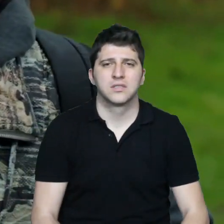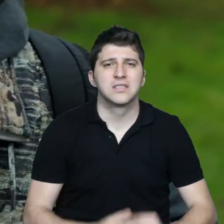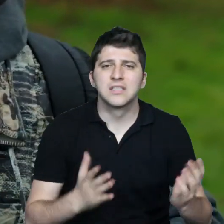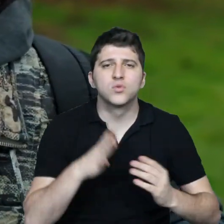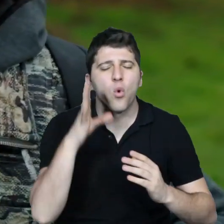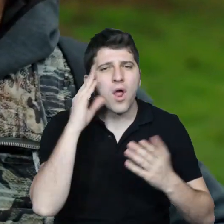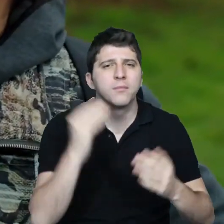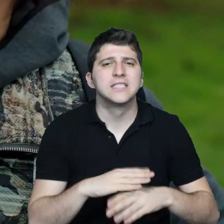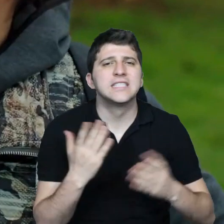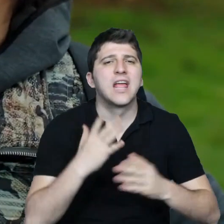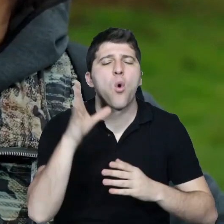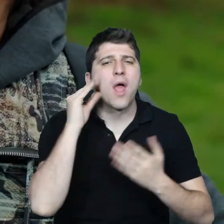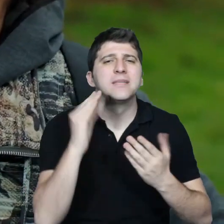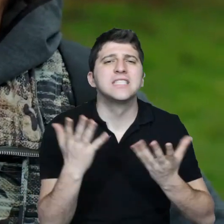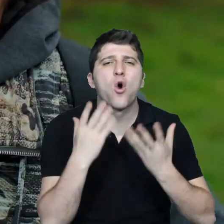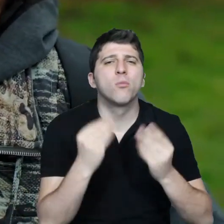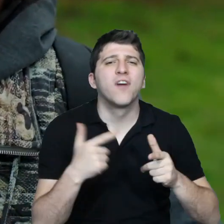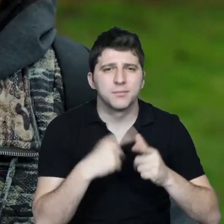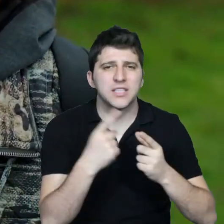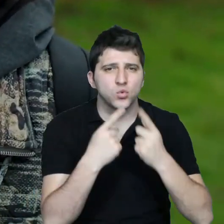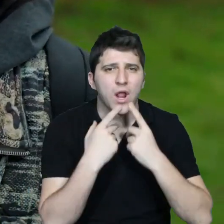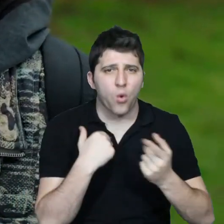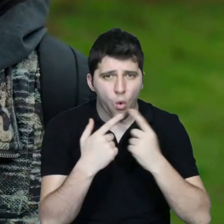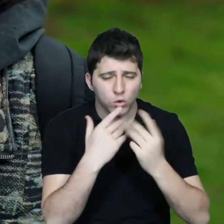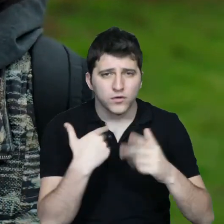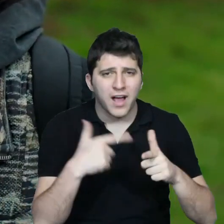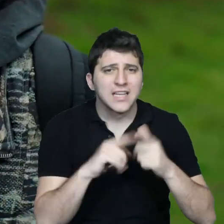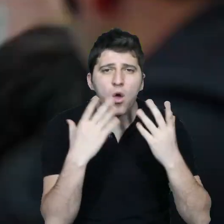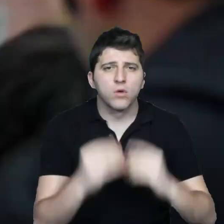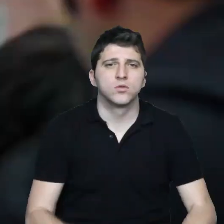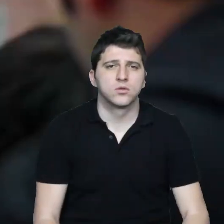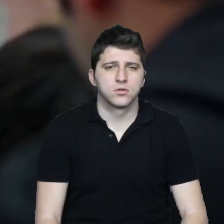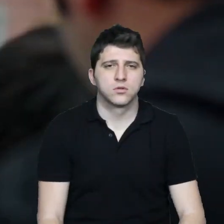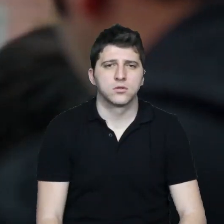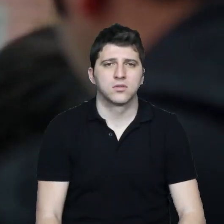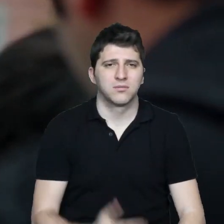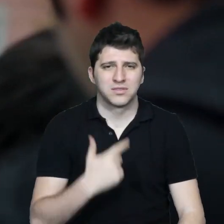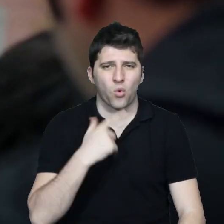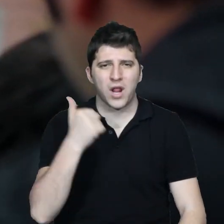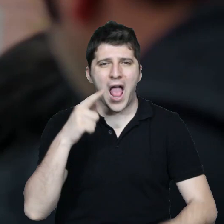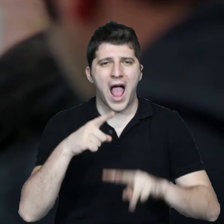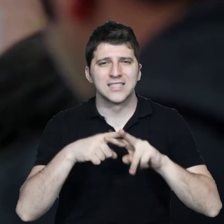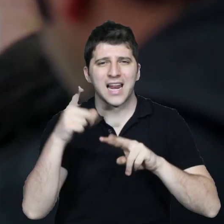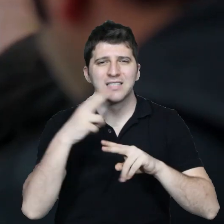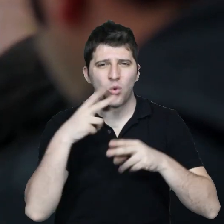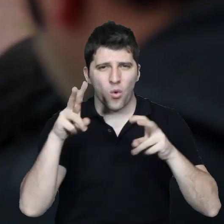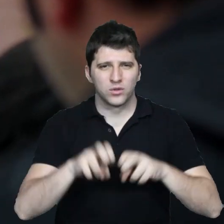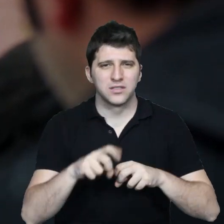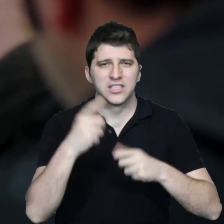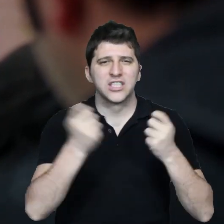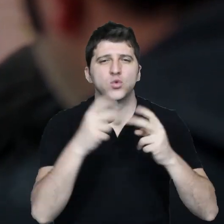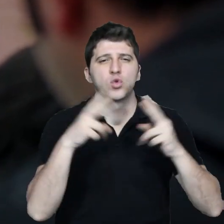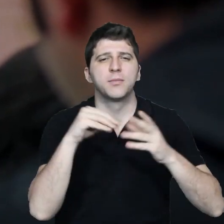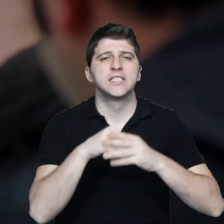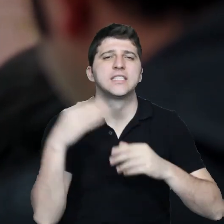Nasıl öğrenmiş? Neyi öğrenmiş? Ne olmuş Fatih? Bir şey söylesene, konuşsana Fatih, ne olmuş? Ya biz o gün Asena ile otururken mekana iş görüşmesine